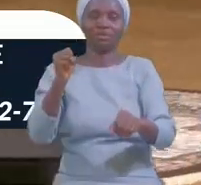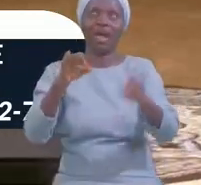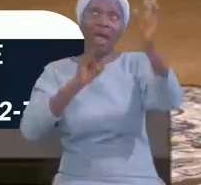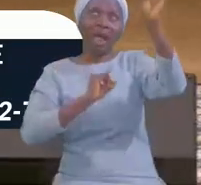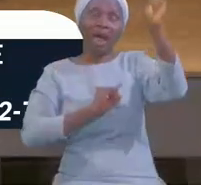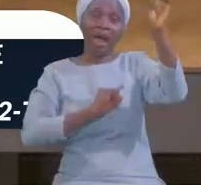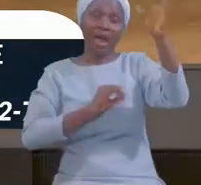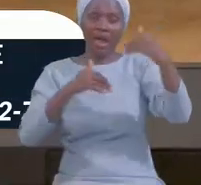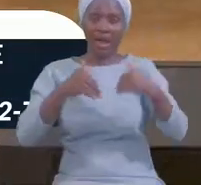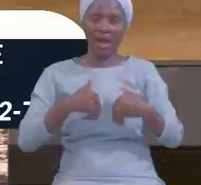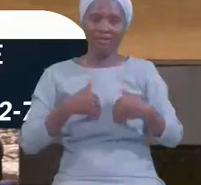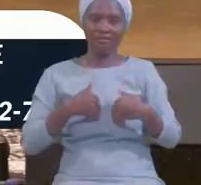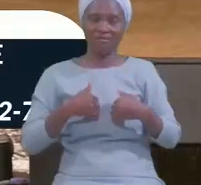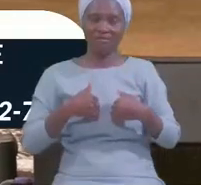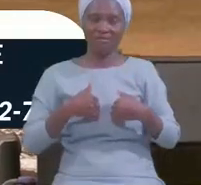Qu'est-ce qui suit là-bas?